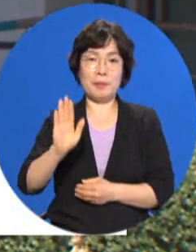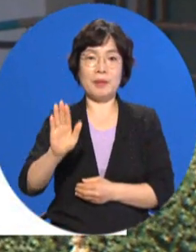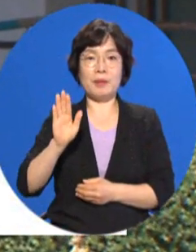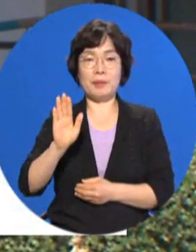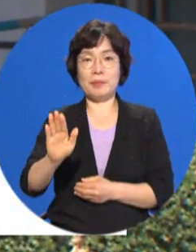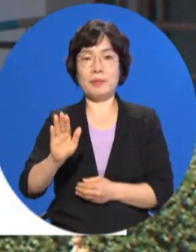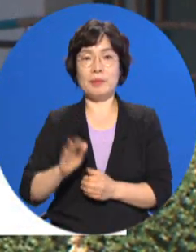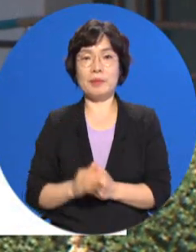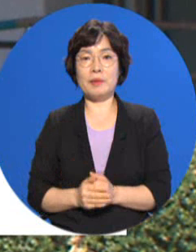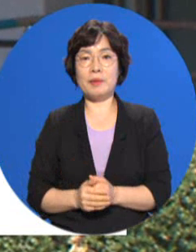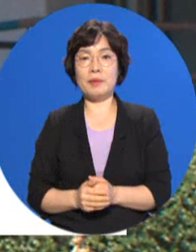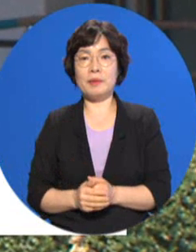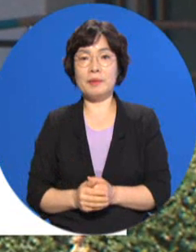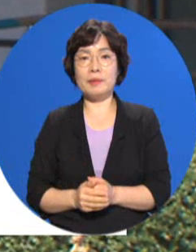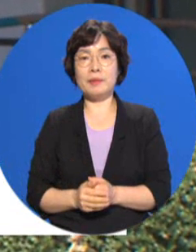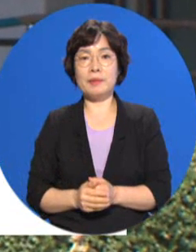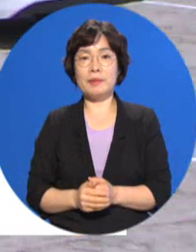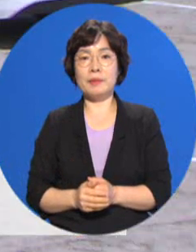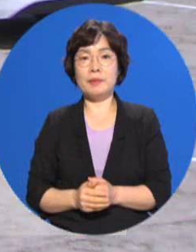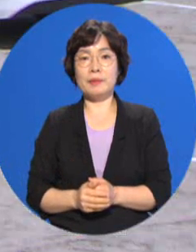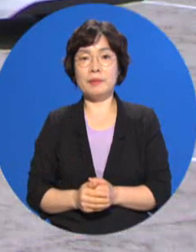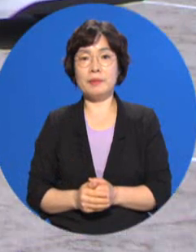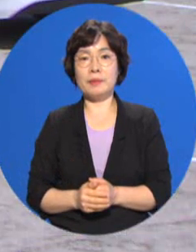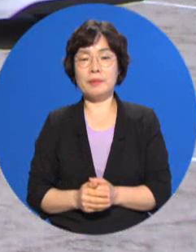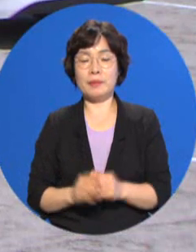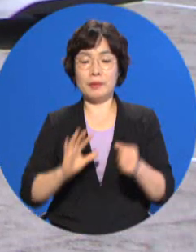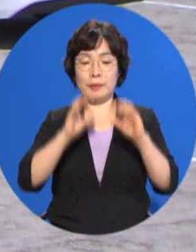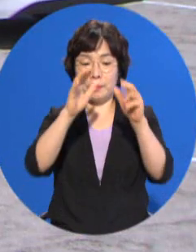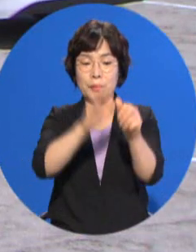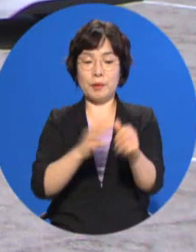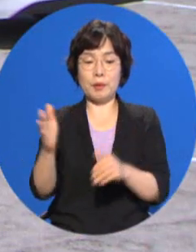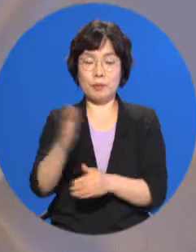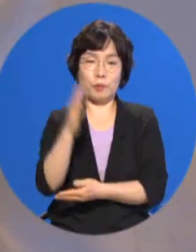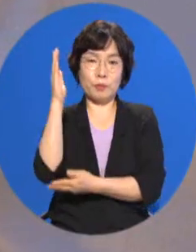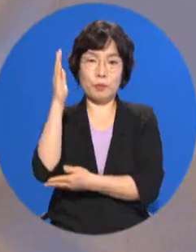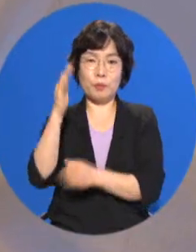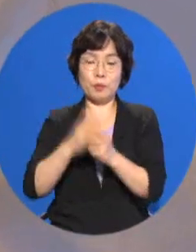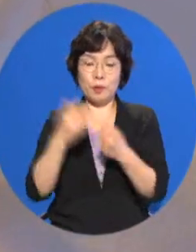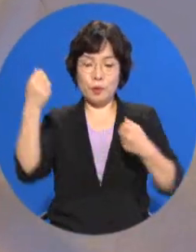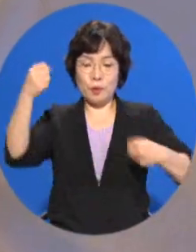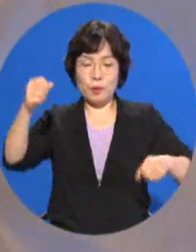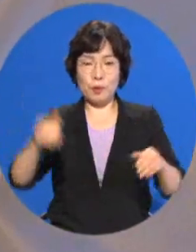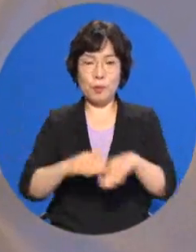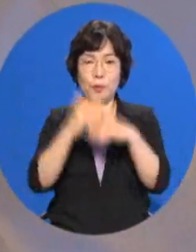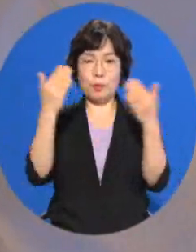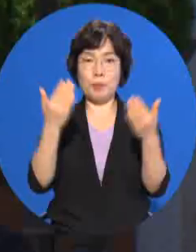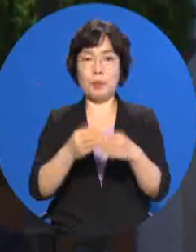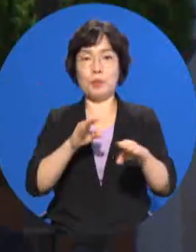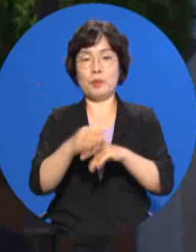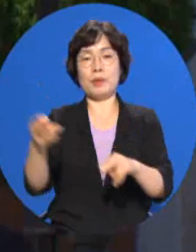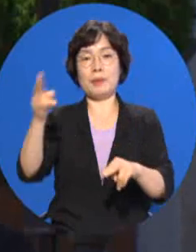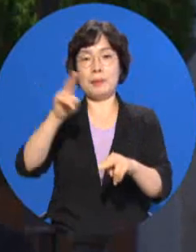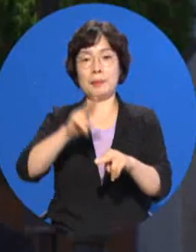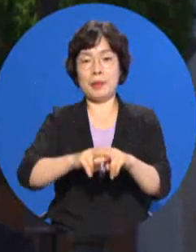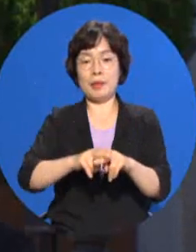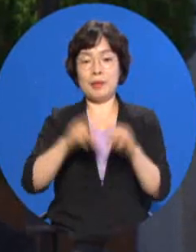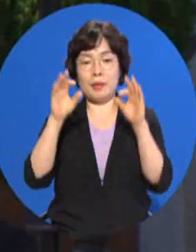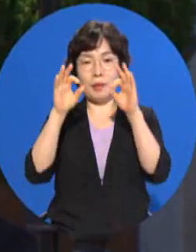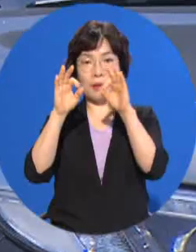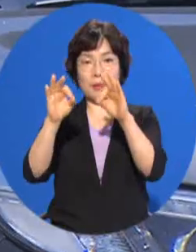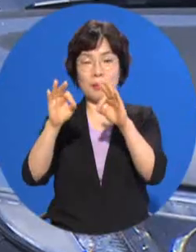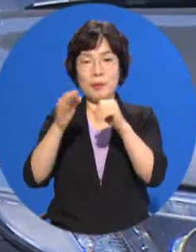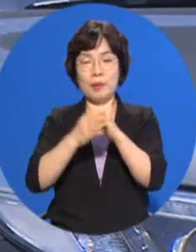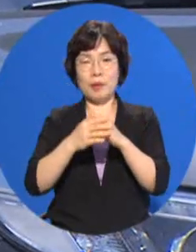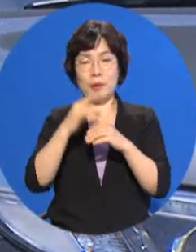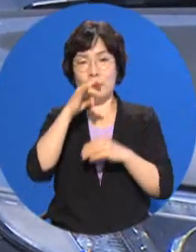네, 됐습니다. 국민의례부터 훈화 말씀, 축하 공연까지 차 안에서 지켜보던 아이들은